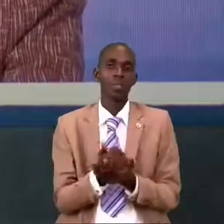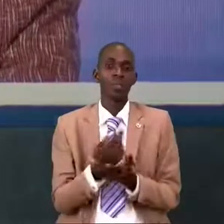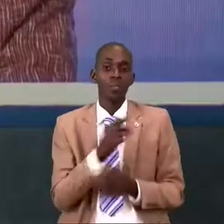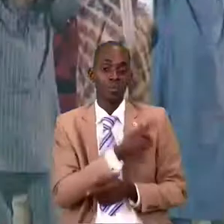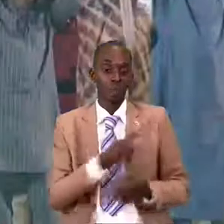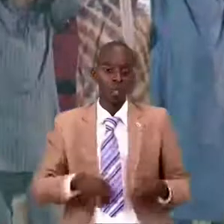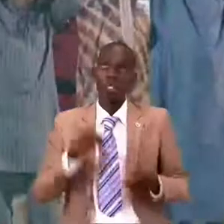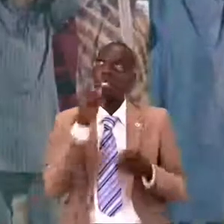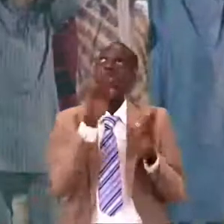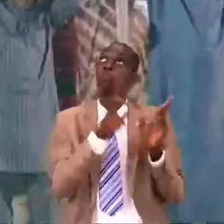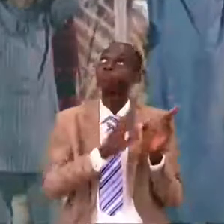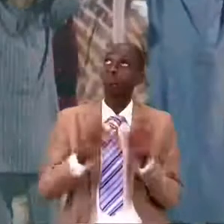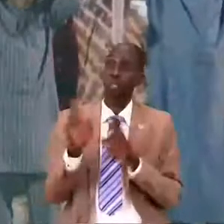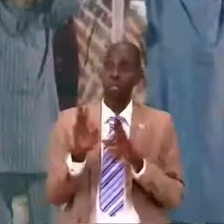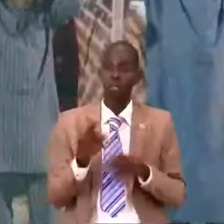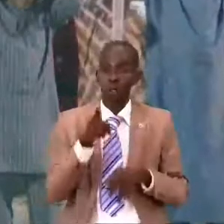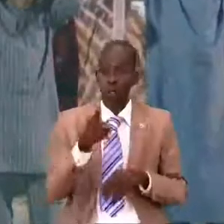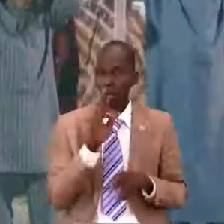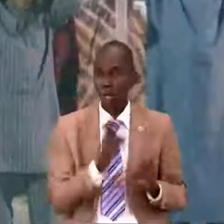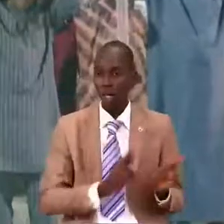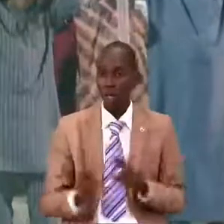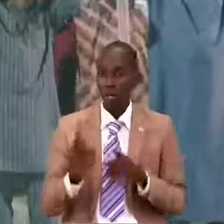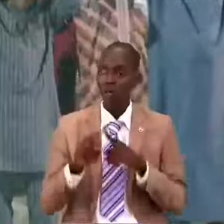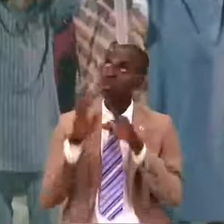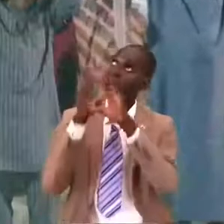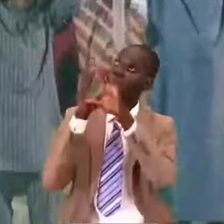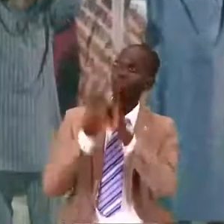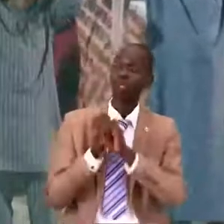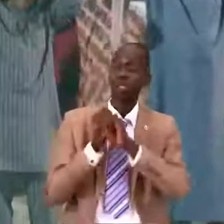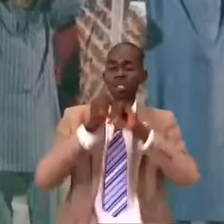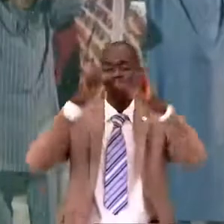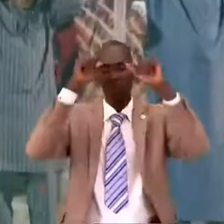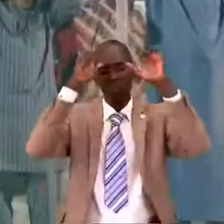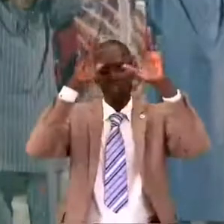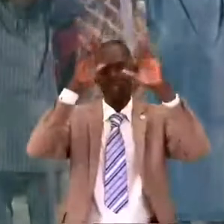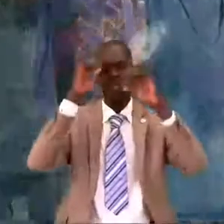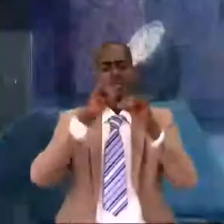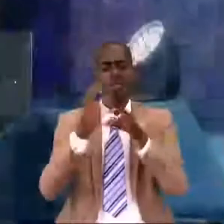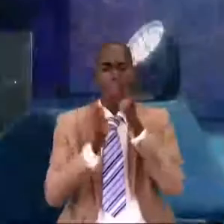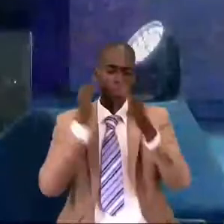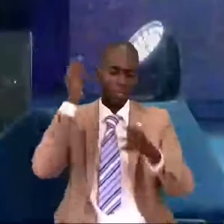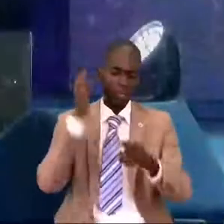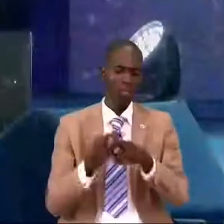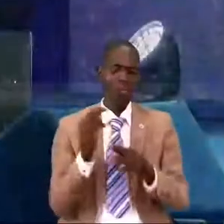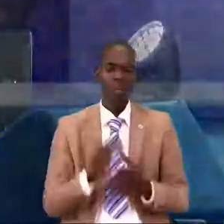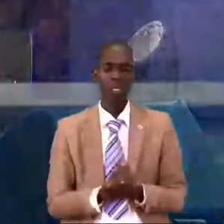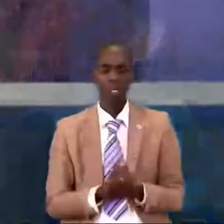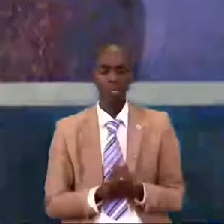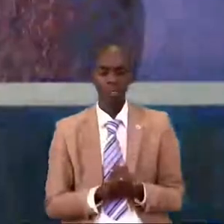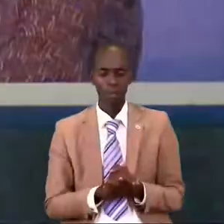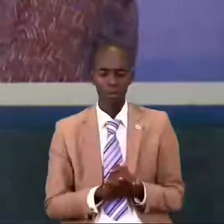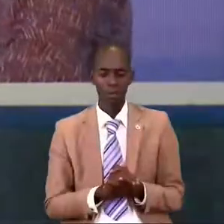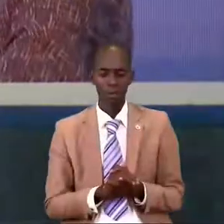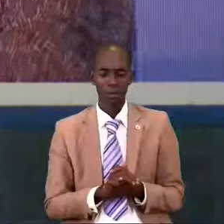Paix! Au nom de Jésus! Nous bénissons ton nom ce soir. Tu es le Dieu d'amour. Dieu